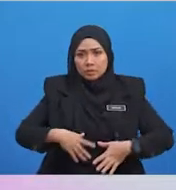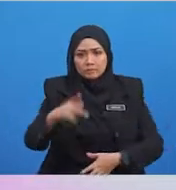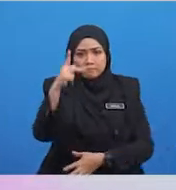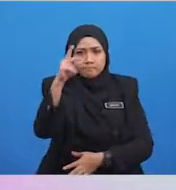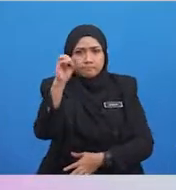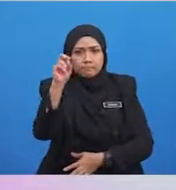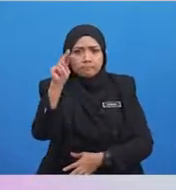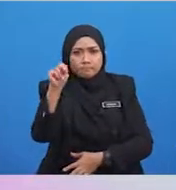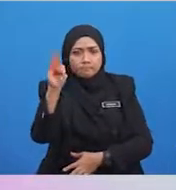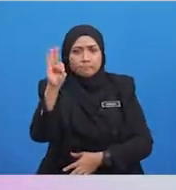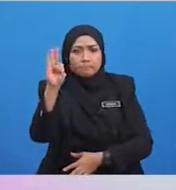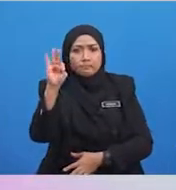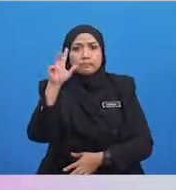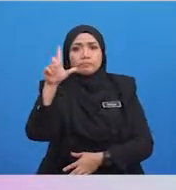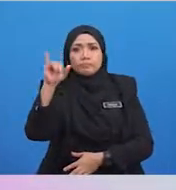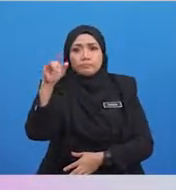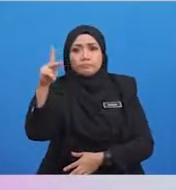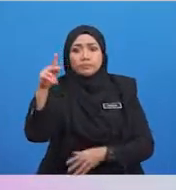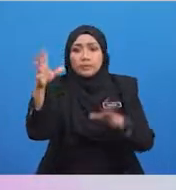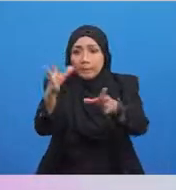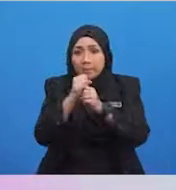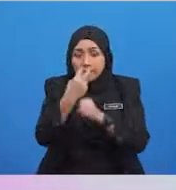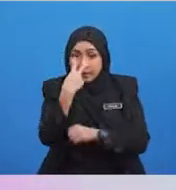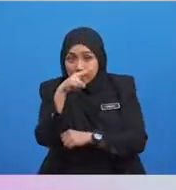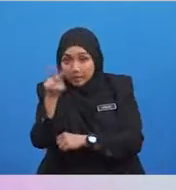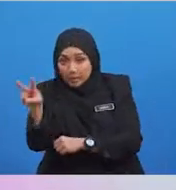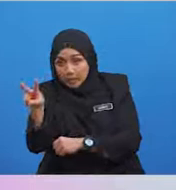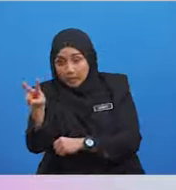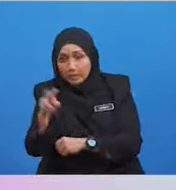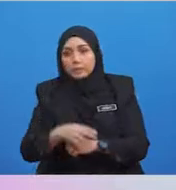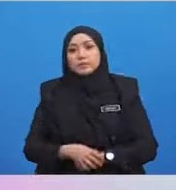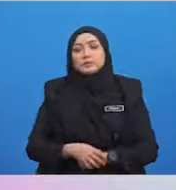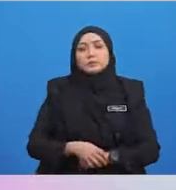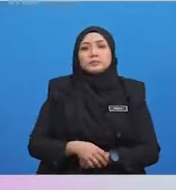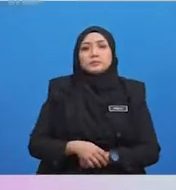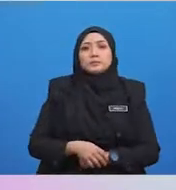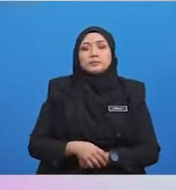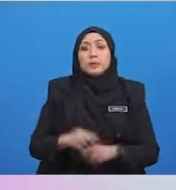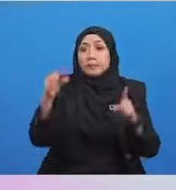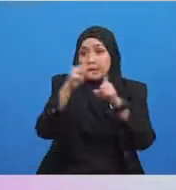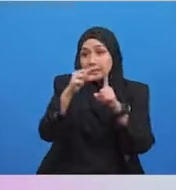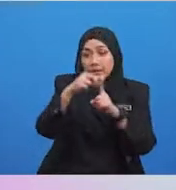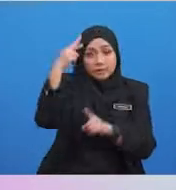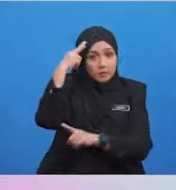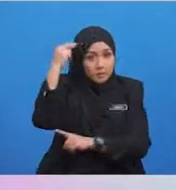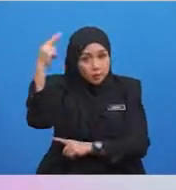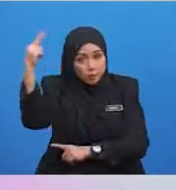sejadah dapat dilihat dan dapat disentuh. Manakala perkataan rindu